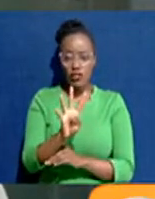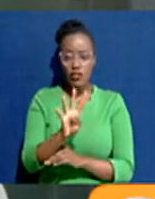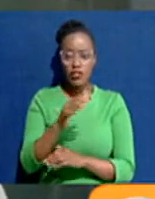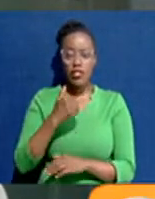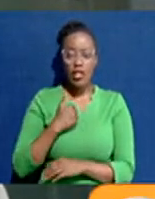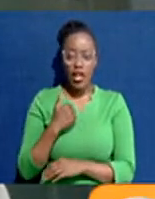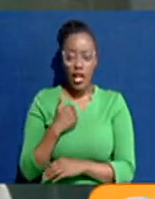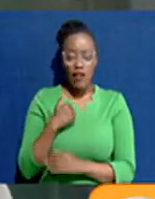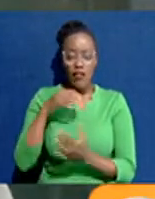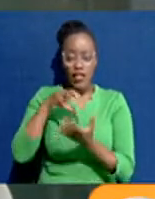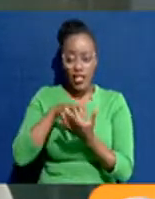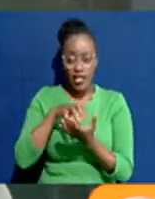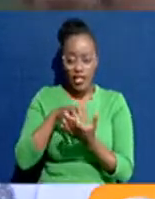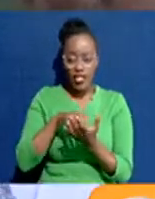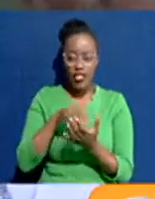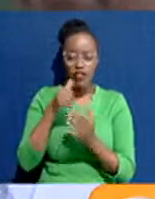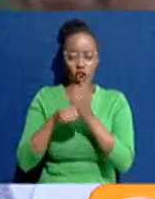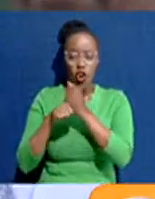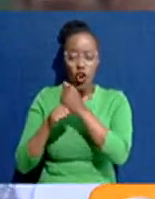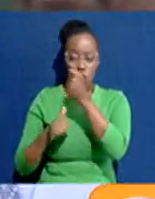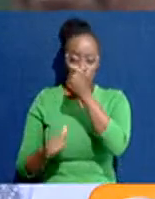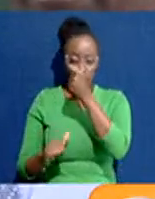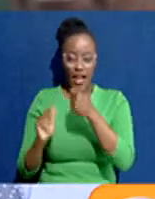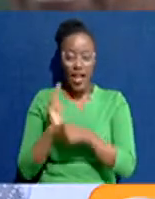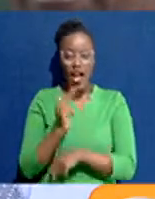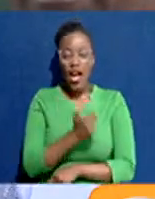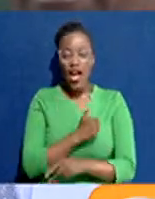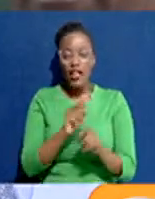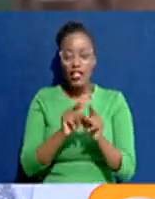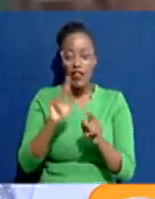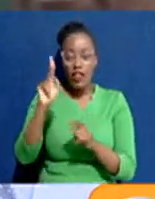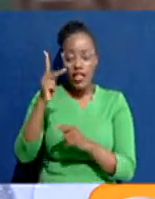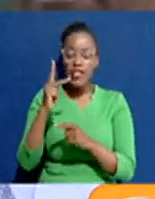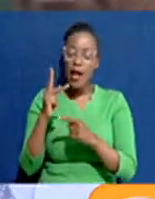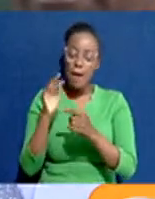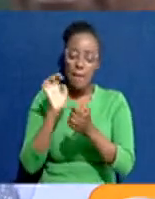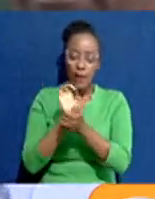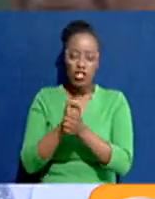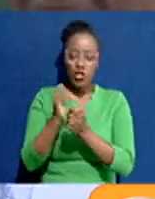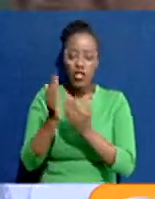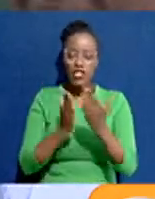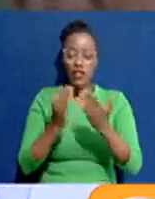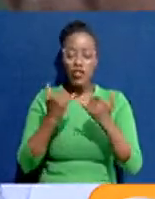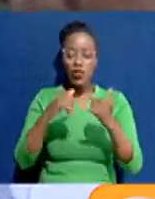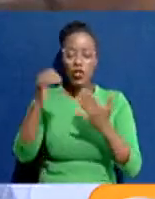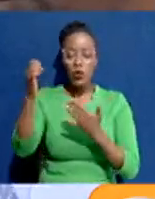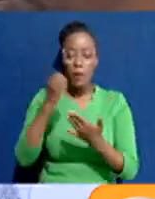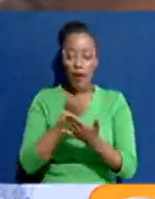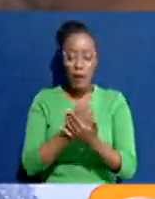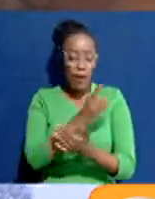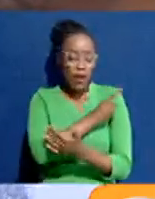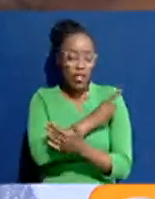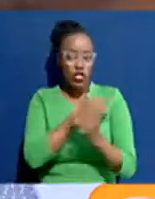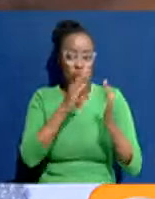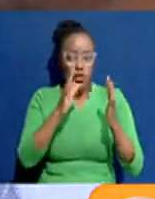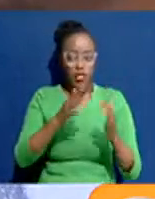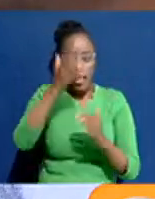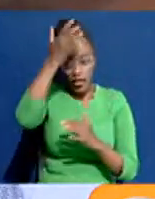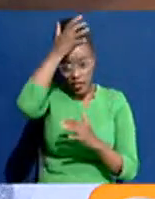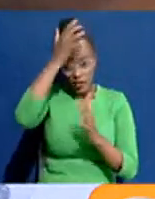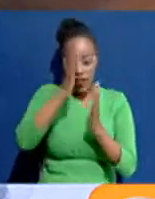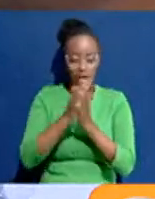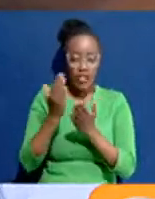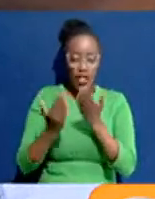na cases za kolera. Sisi kama Kenya Prison Service tumejaribu pia kuemploy madaktari, nurses,